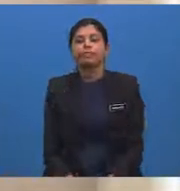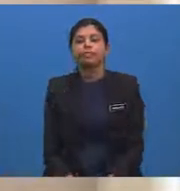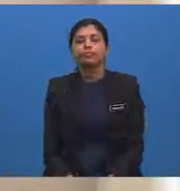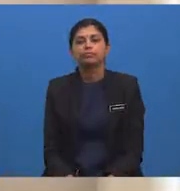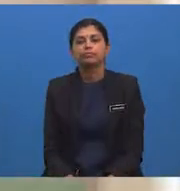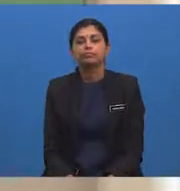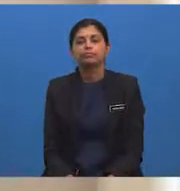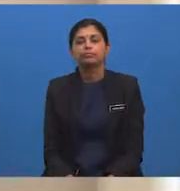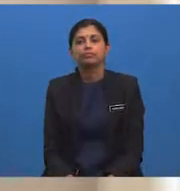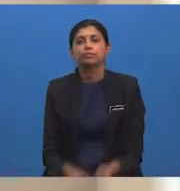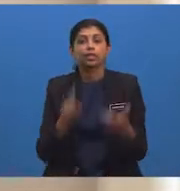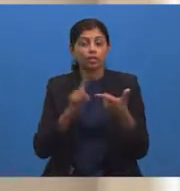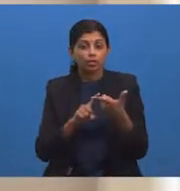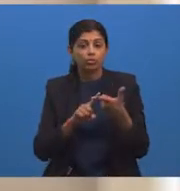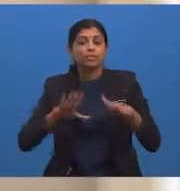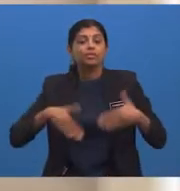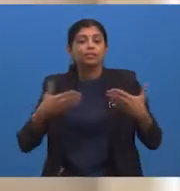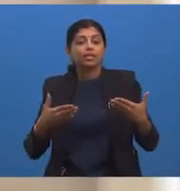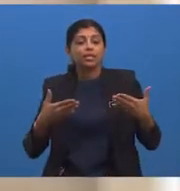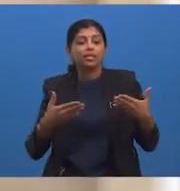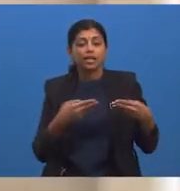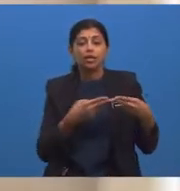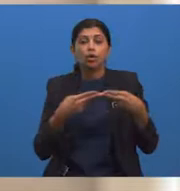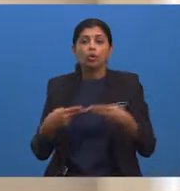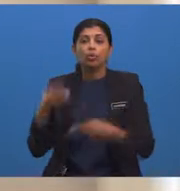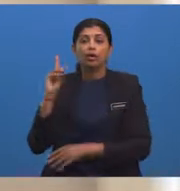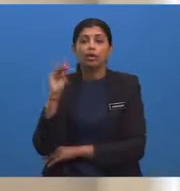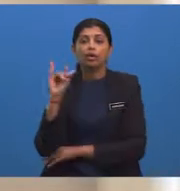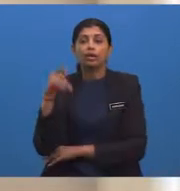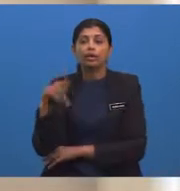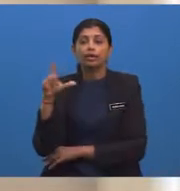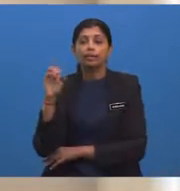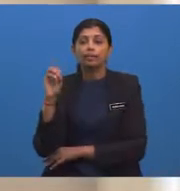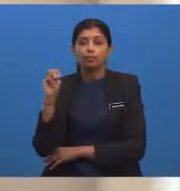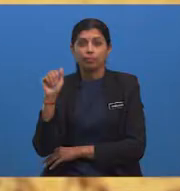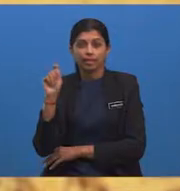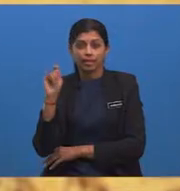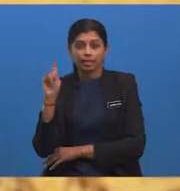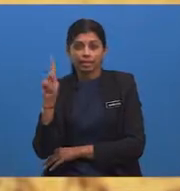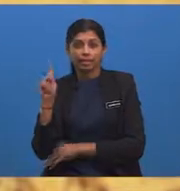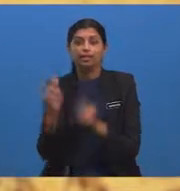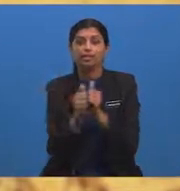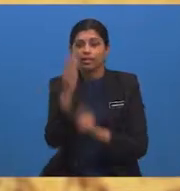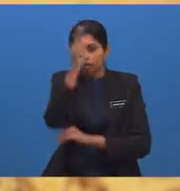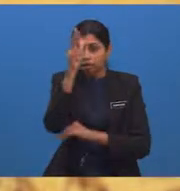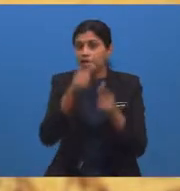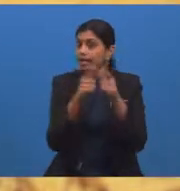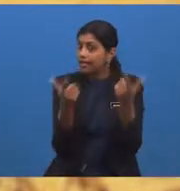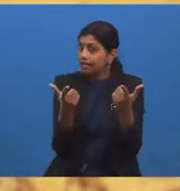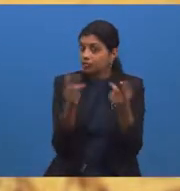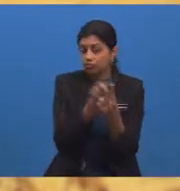Melayu tersebut menjalinkan hubungan diplomatik dengan kerajaan lain. Bagi aspek memilih